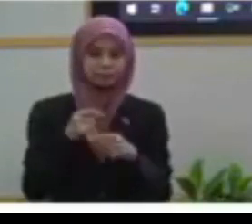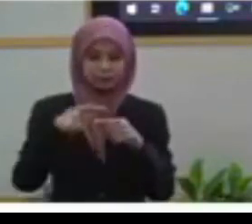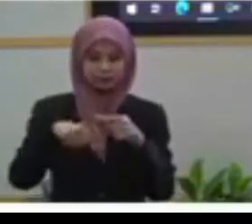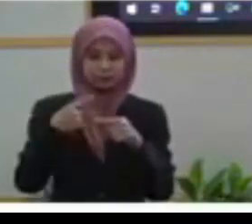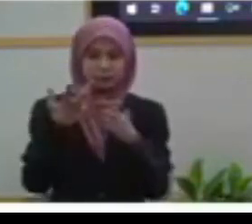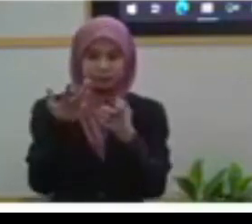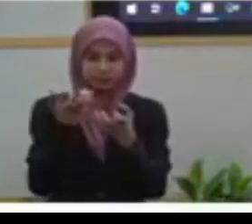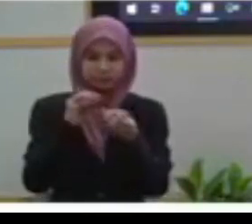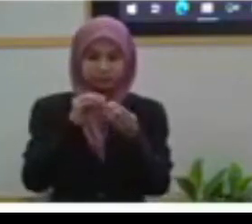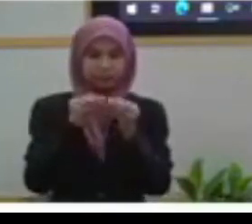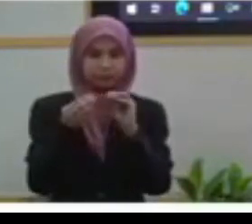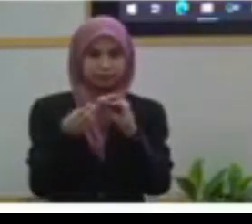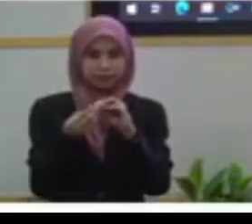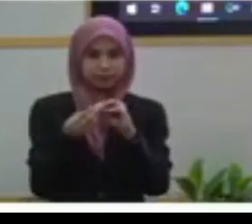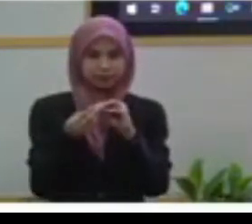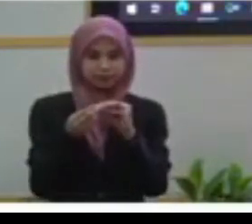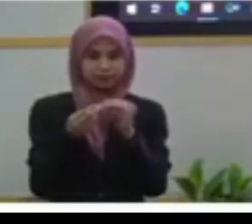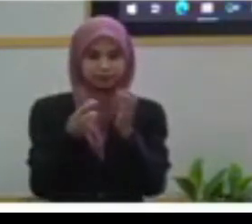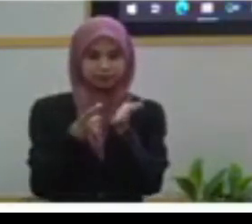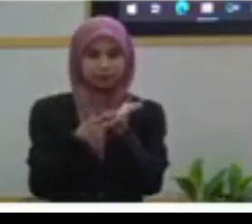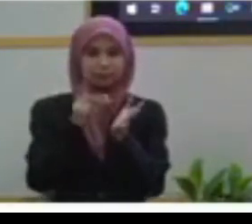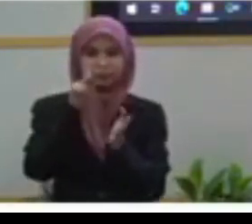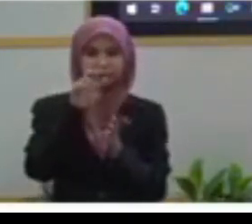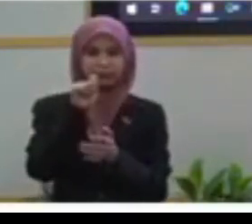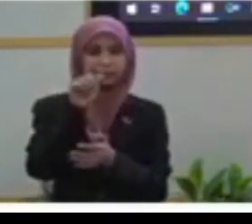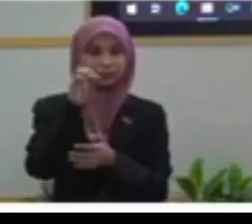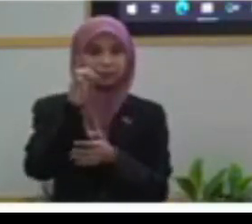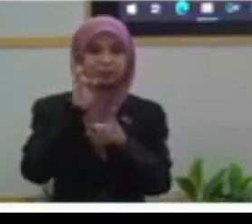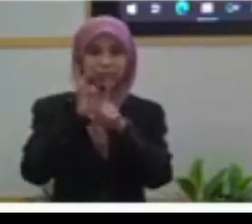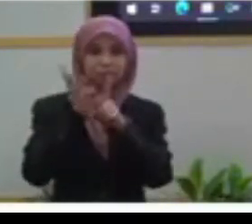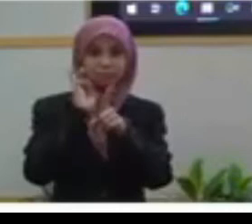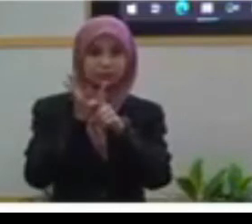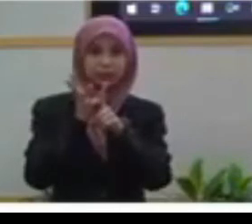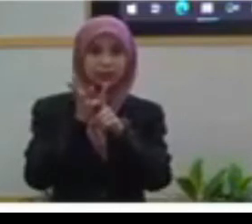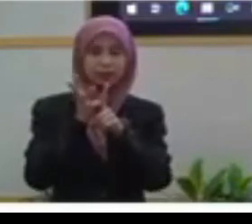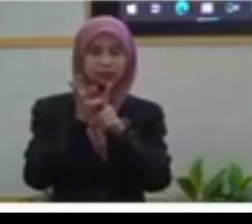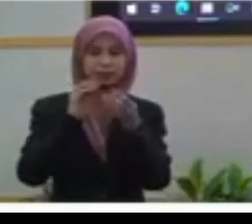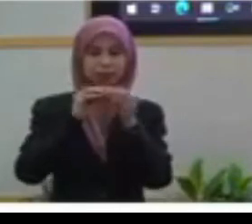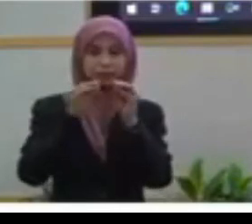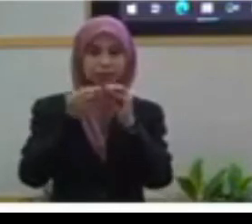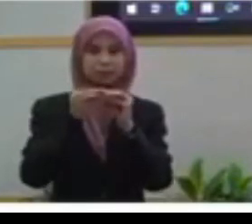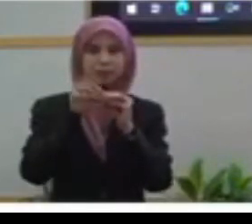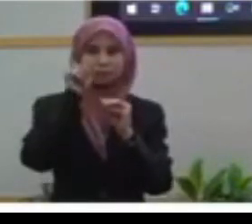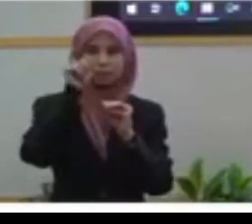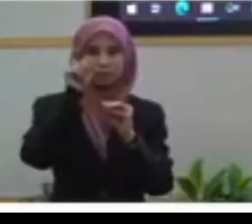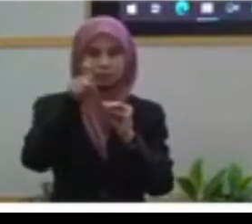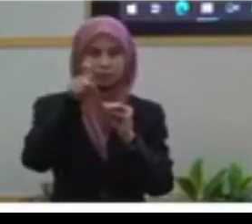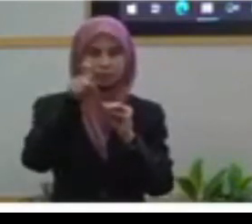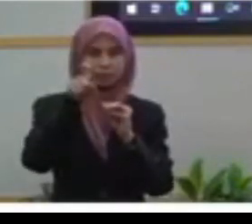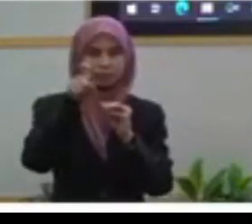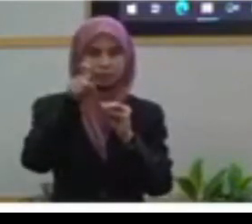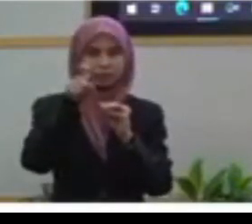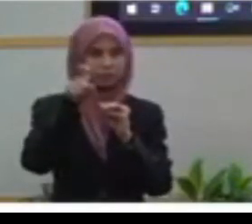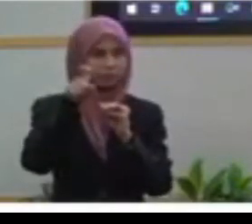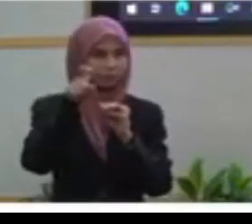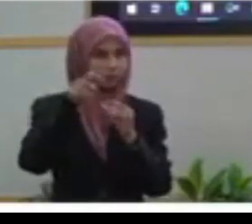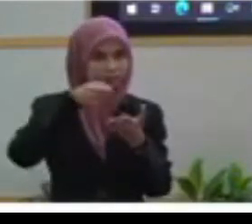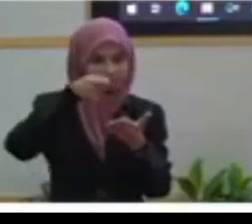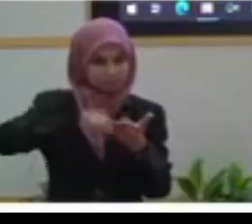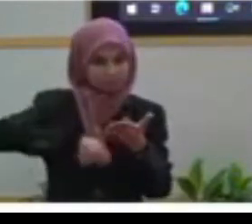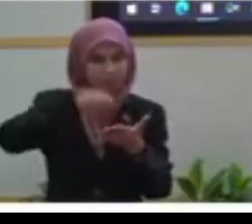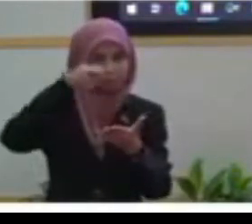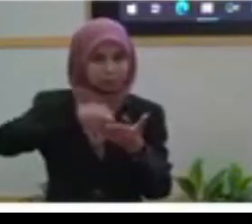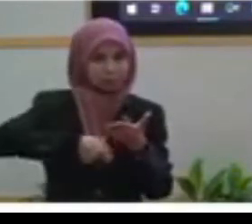masukkan nombor kad OKU daripada Jabatan Kebajikan Masyarakat, pemohon kena scan dulu. Scan